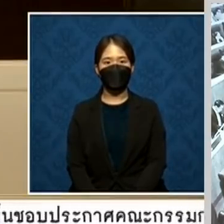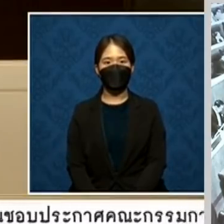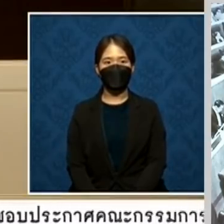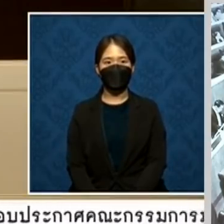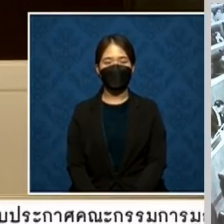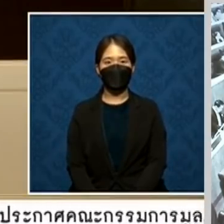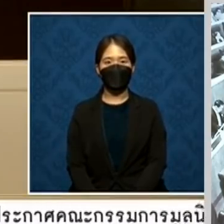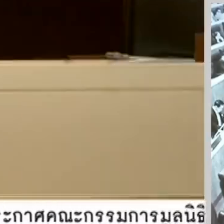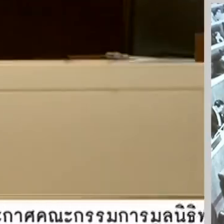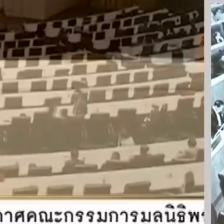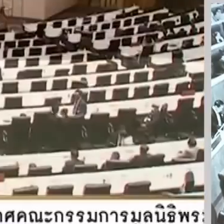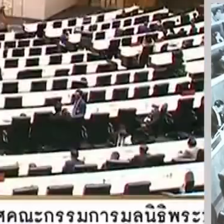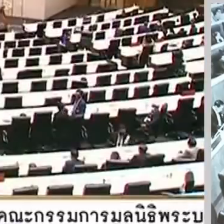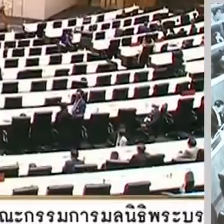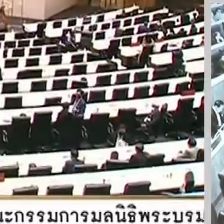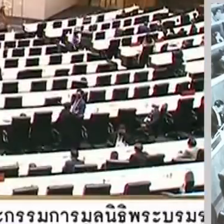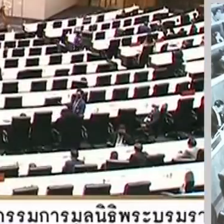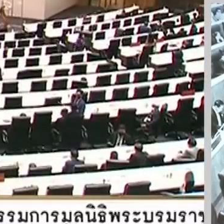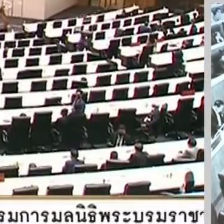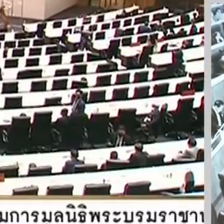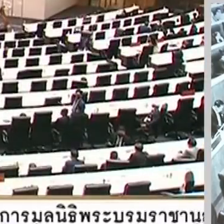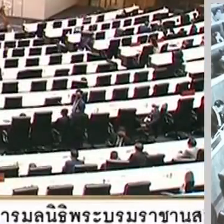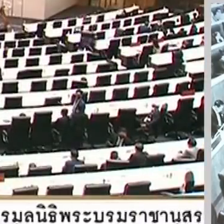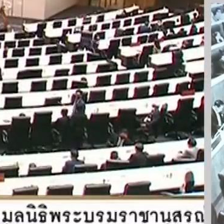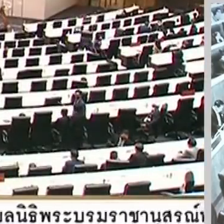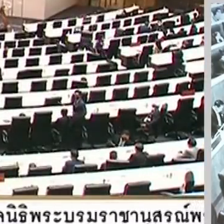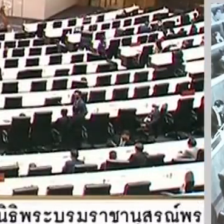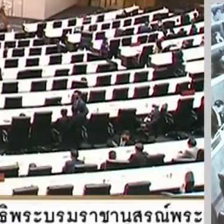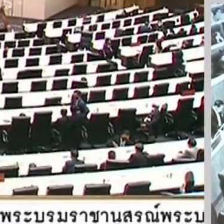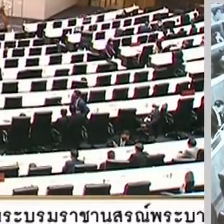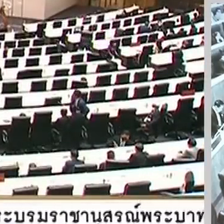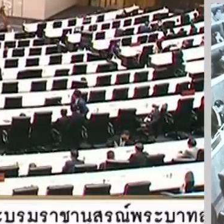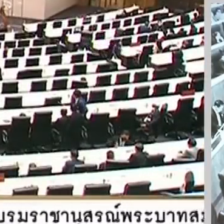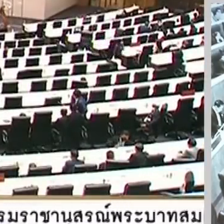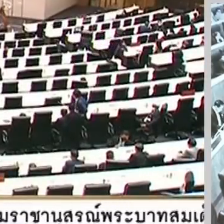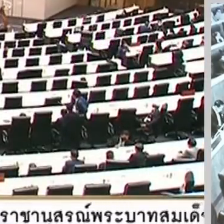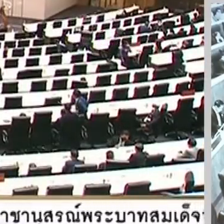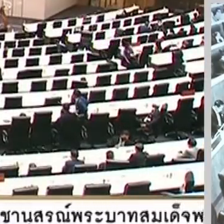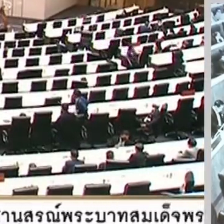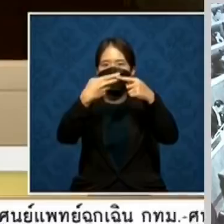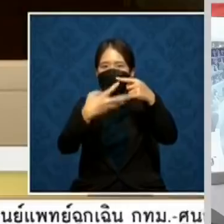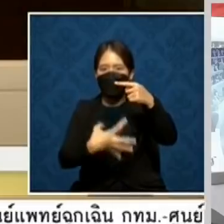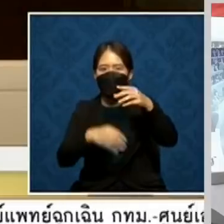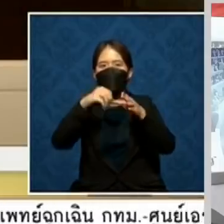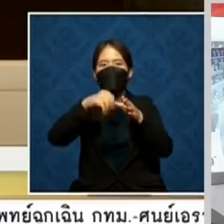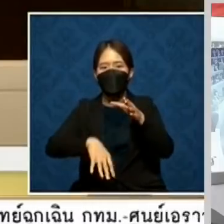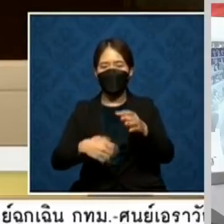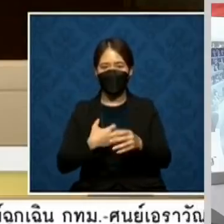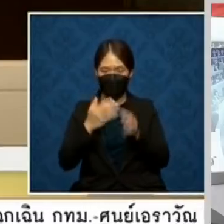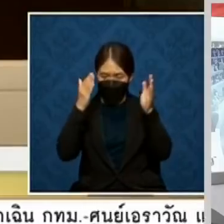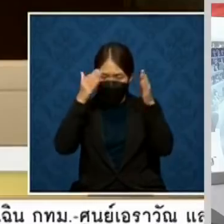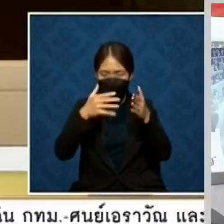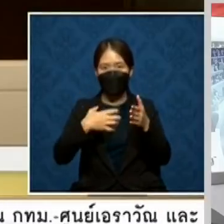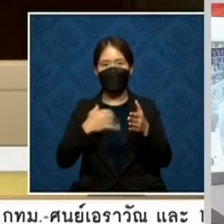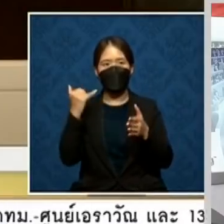งก็จะพูดต่างกันแต่ครั้งนี้อย่างที่คุณดาวีได้บอกครับมันกลายเป็นอีกหนึ่งปัจจัยบางคนบอกว่าไม่ใช่เรื่องของฝ่ายค้านรัฐบาลและบางค